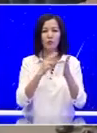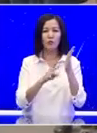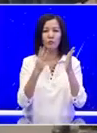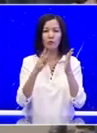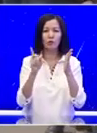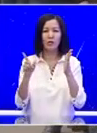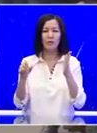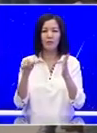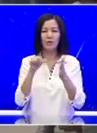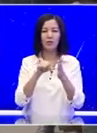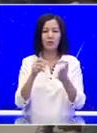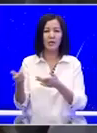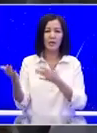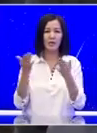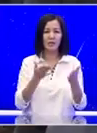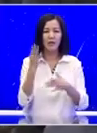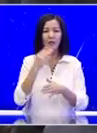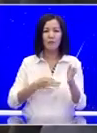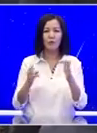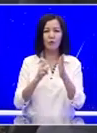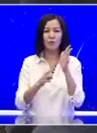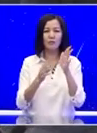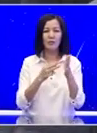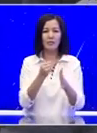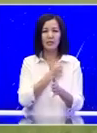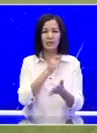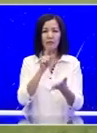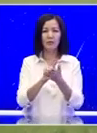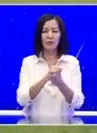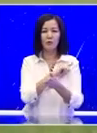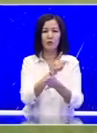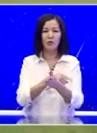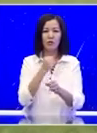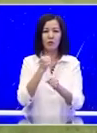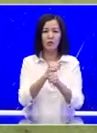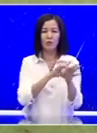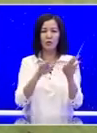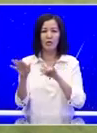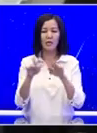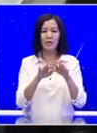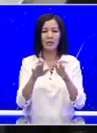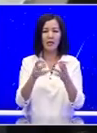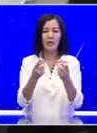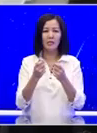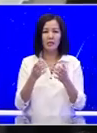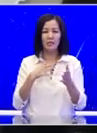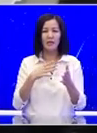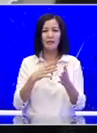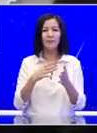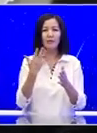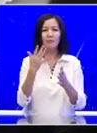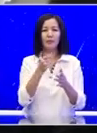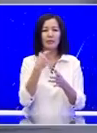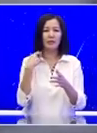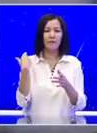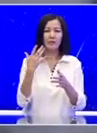адам жиындарға шақыртылған. Ал Алматы облысында 78 әскери міндеттілер күшейтілген шектеу шараларына жұмылдырылған. Қатарында